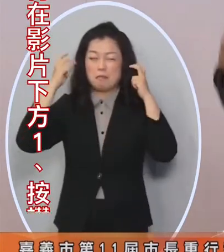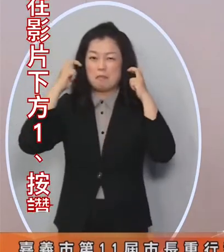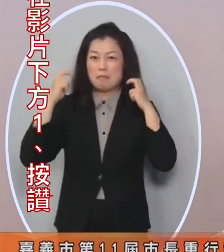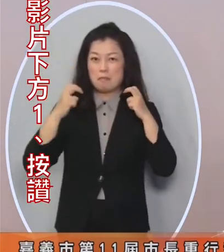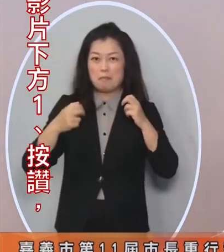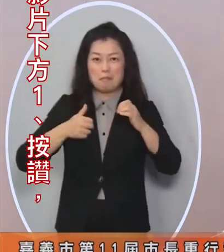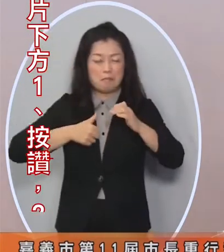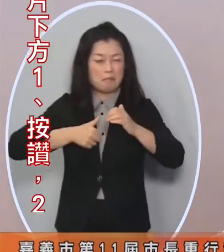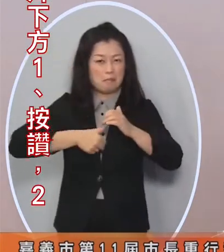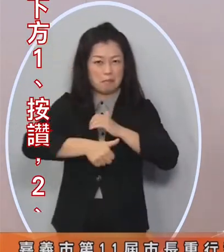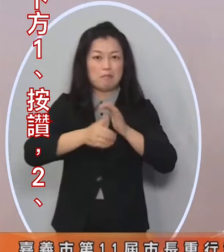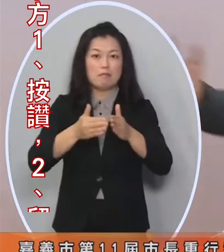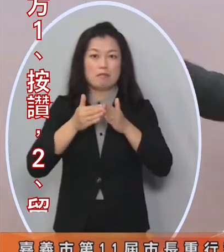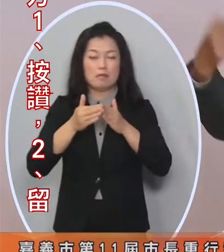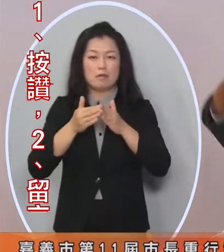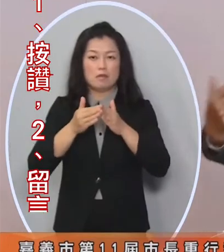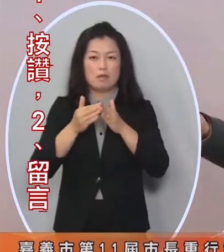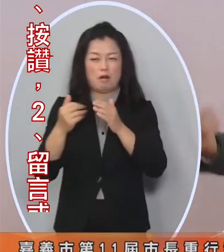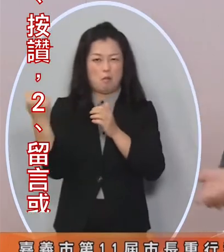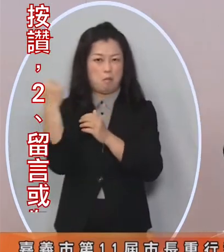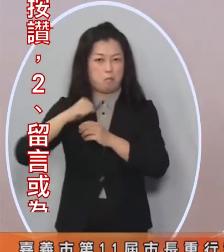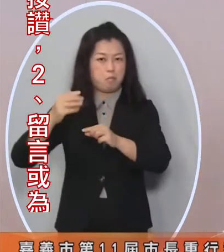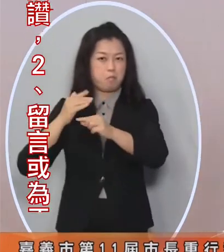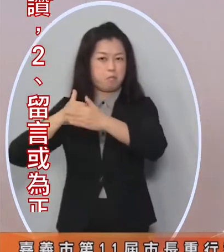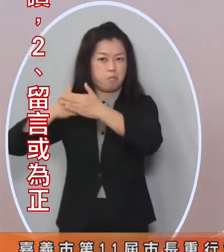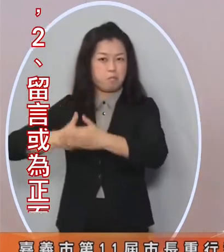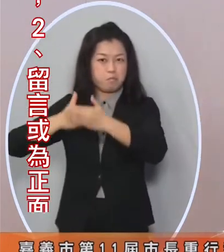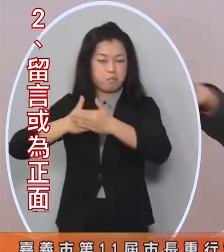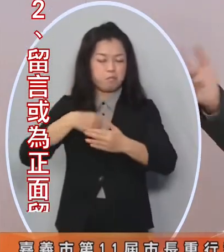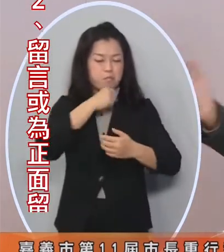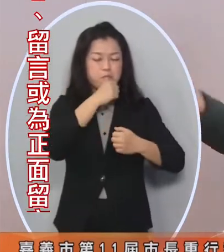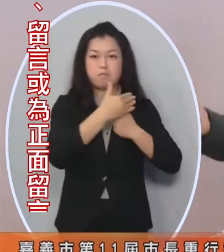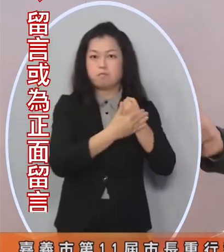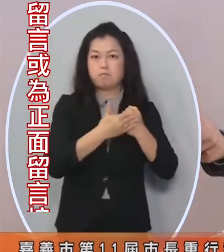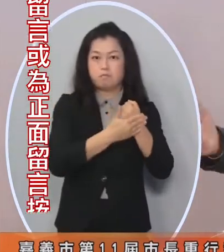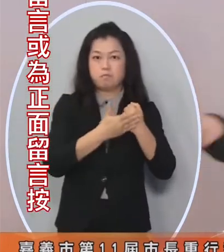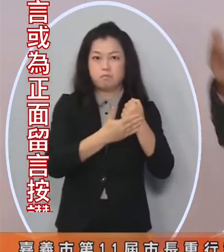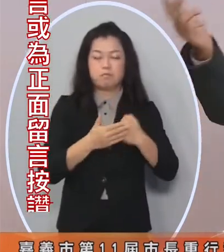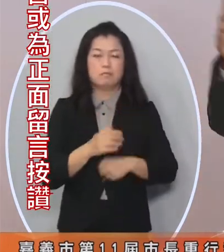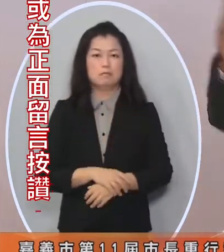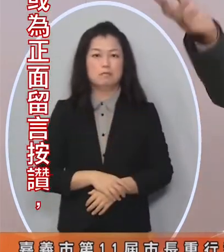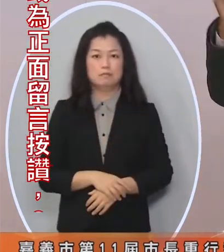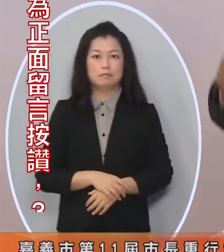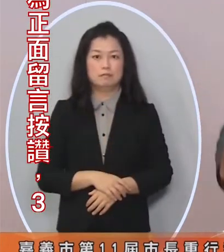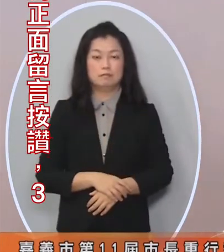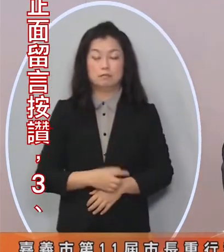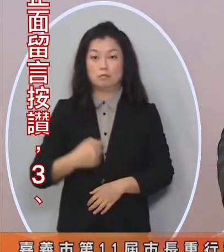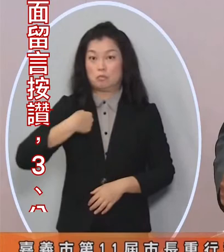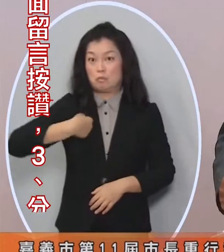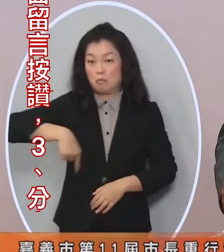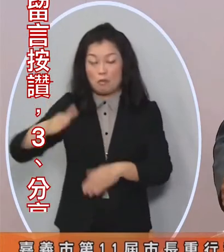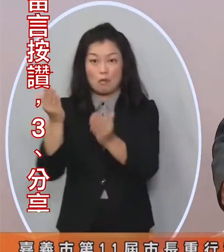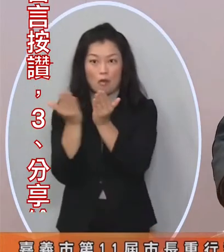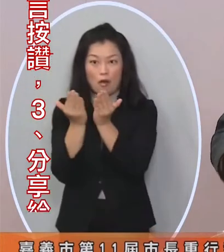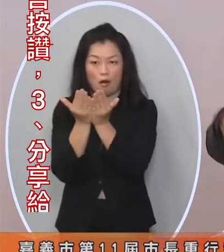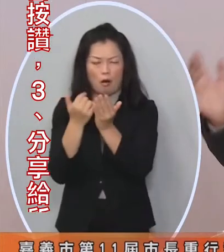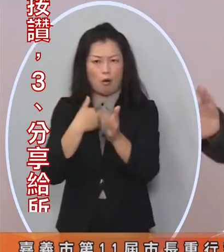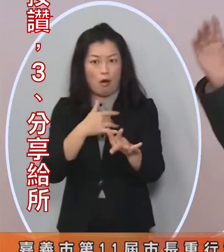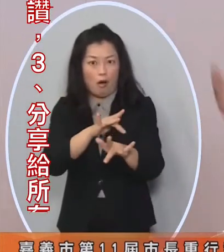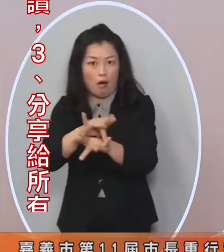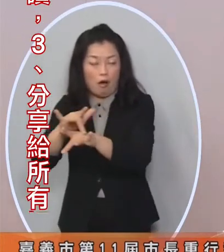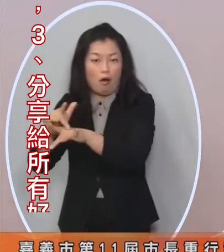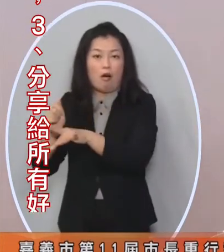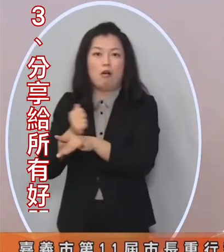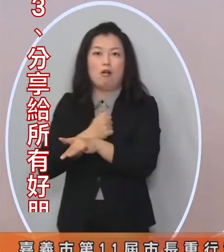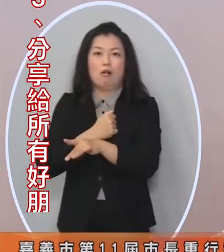台。因为我去读册读来，我看有诶做工诶，我无去读册，我唔知影，吼、哦！这